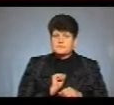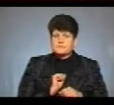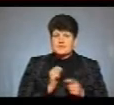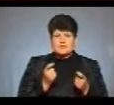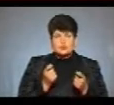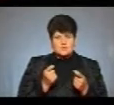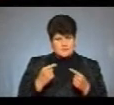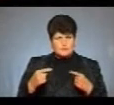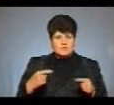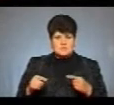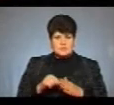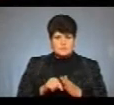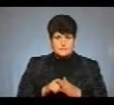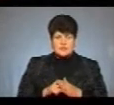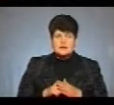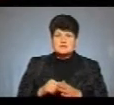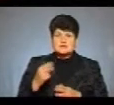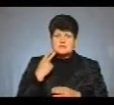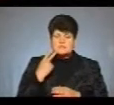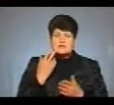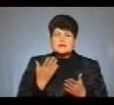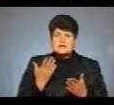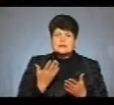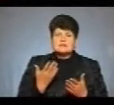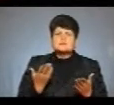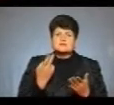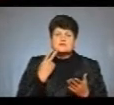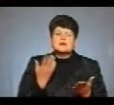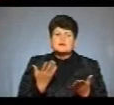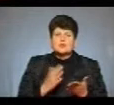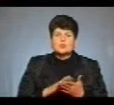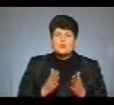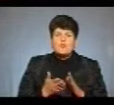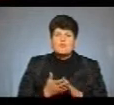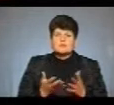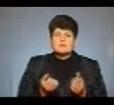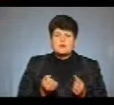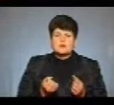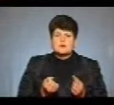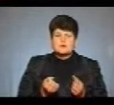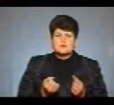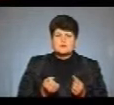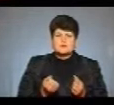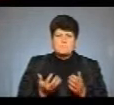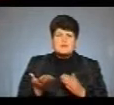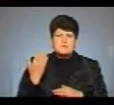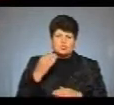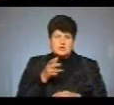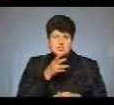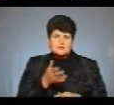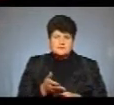трошки будемо розрізняти поняття. Зазвичай, за яких умов знаходять боєприпаси минулих воєн? Якщо